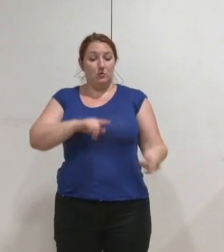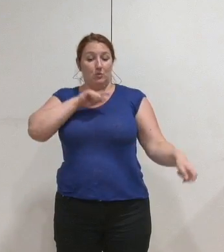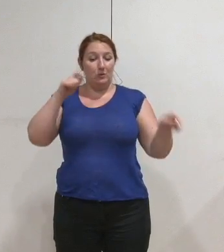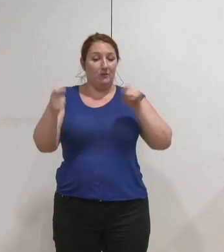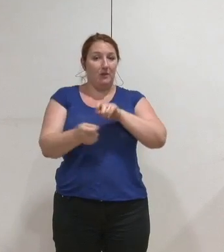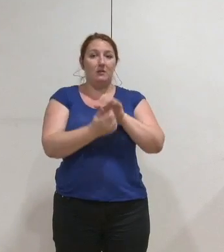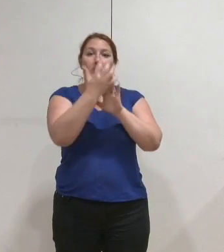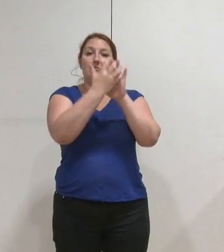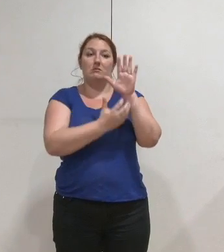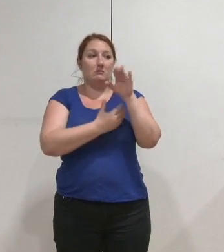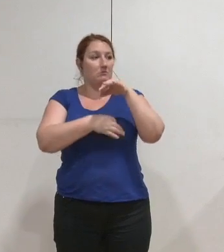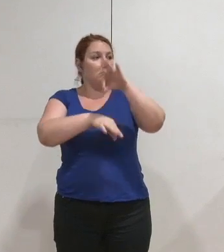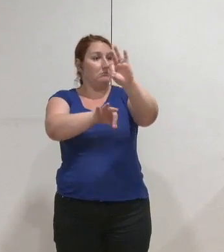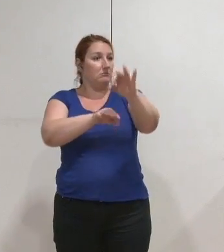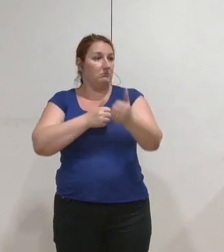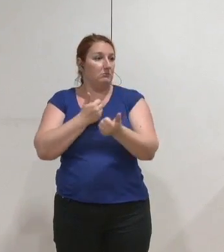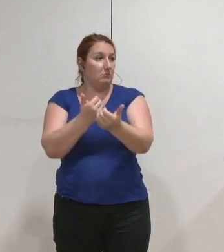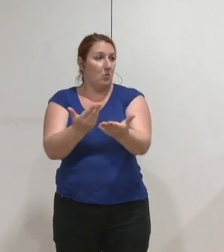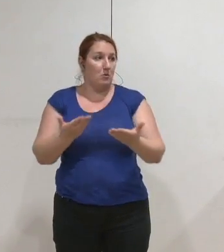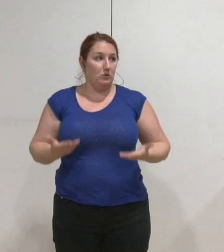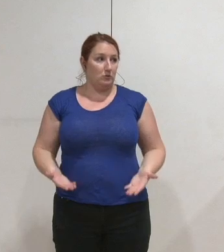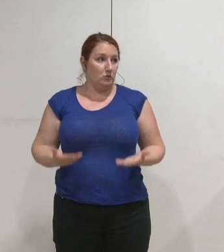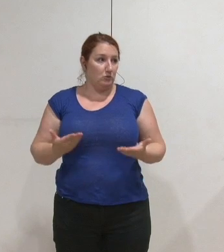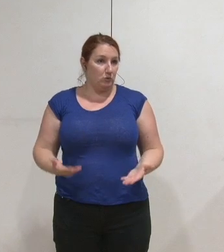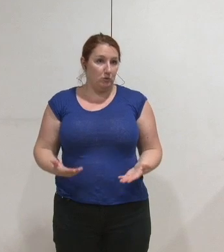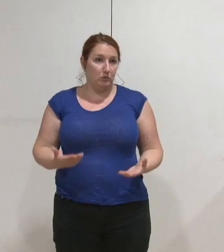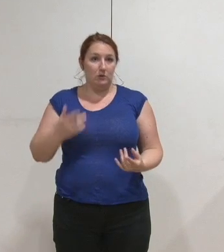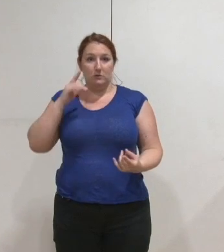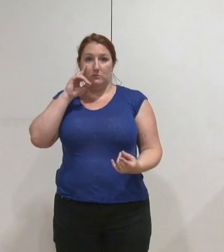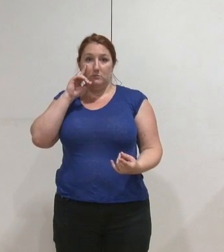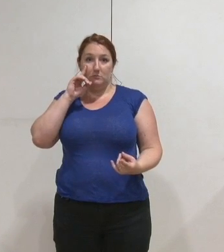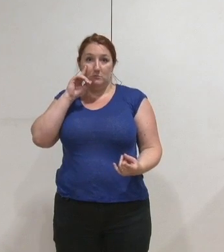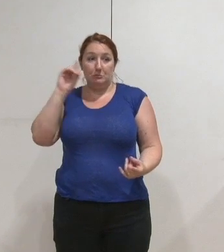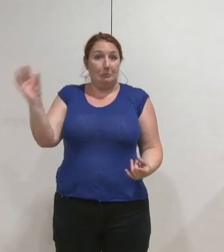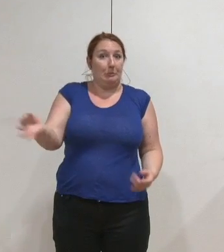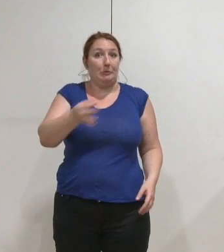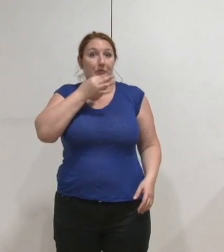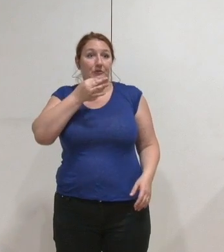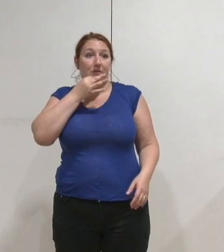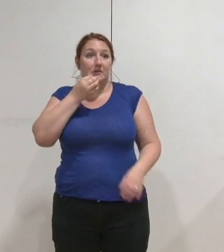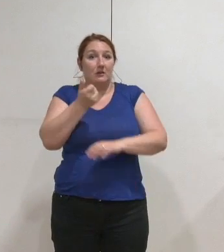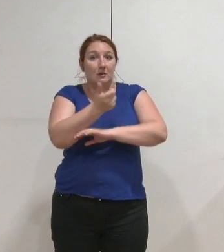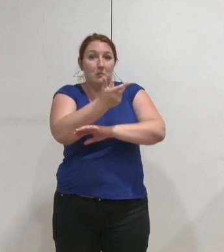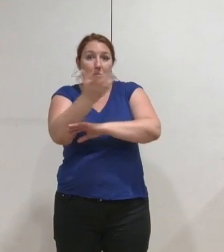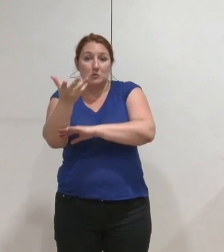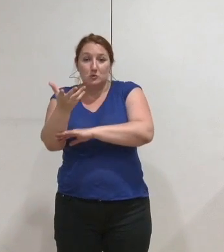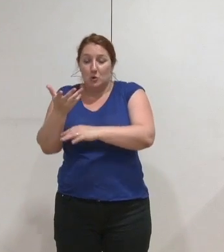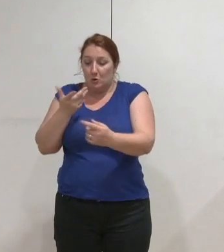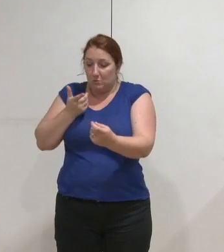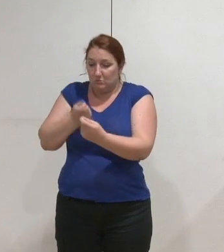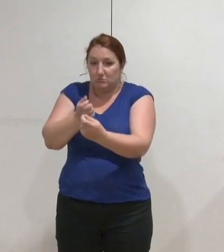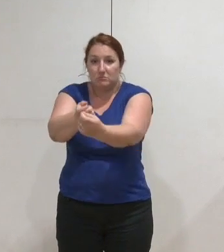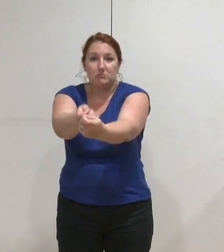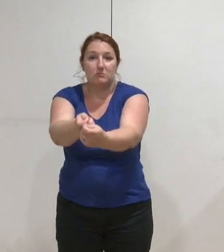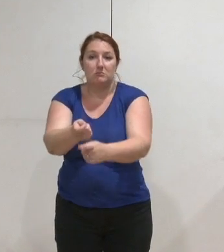est proposée aujourd'hui et l'occasion de procéder à plusieurs ajustements après 6 mois d'exécution du